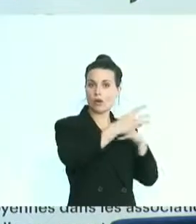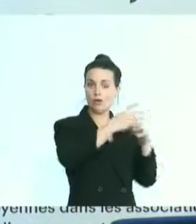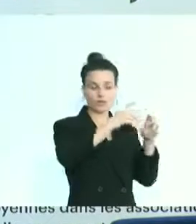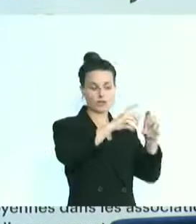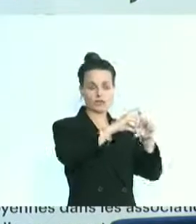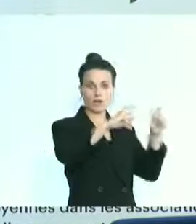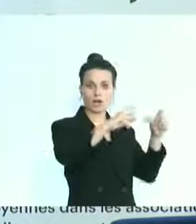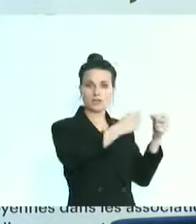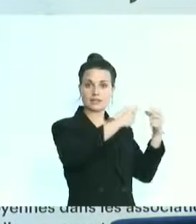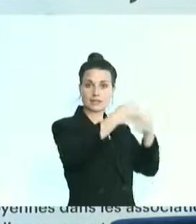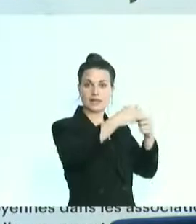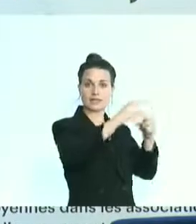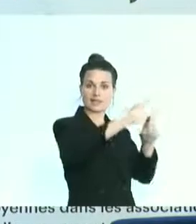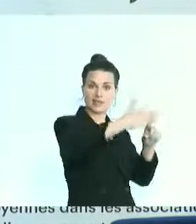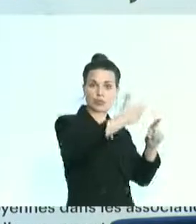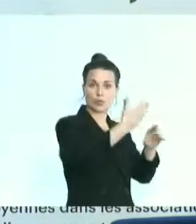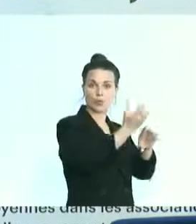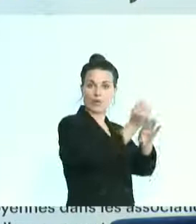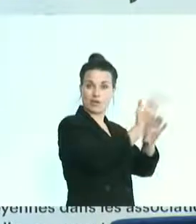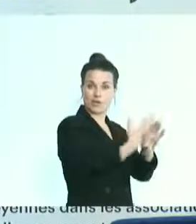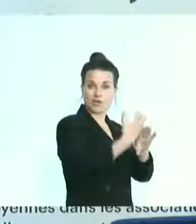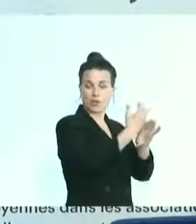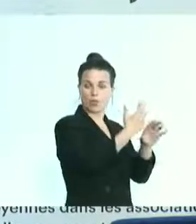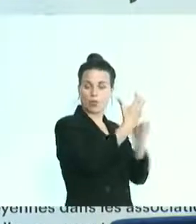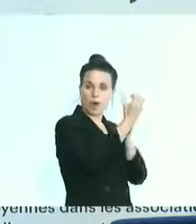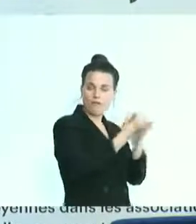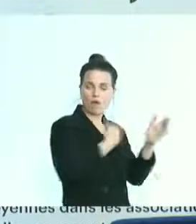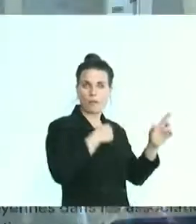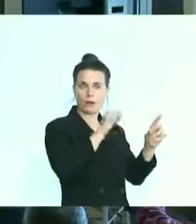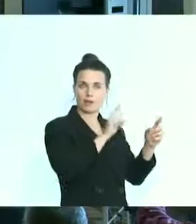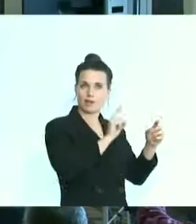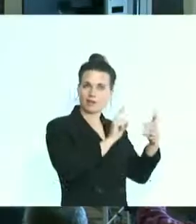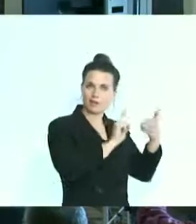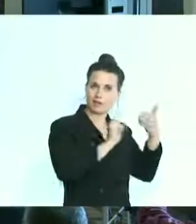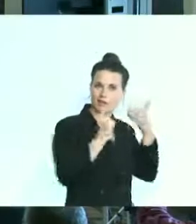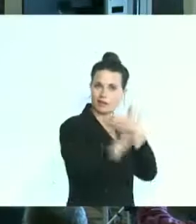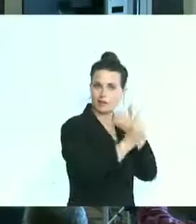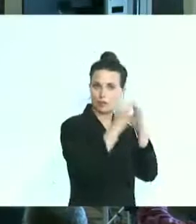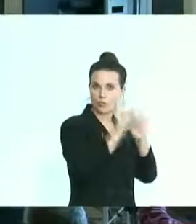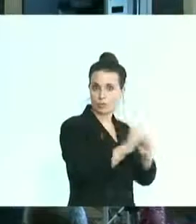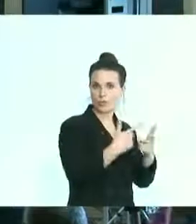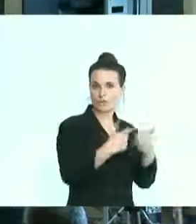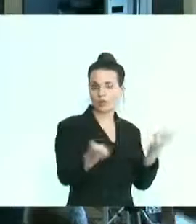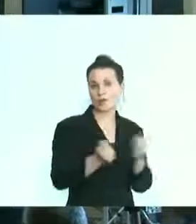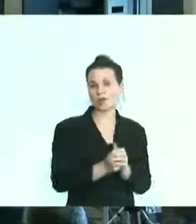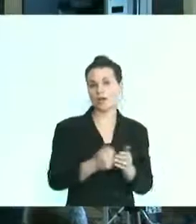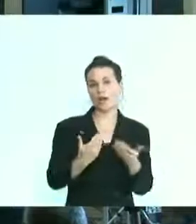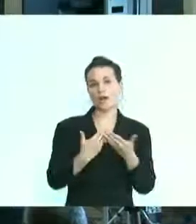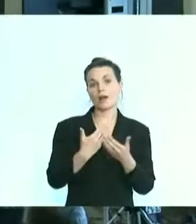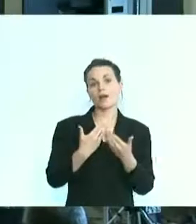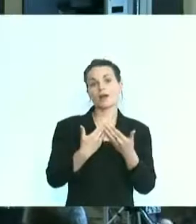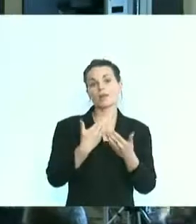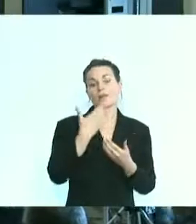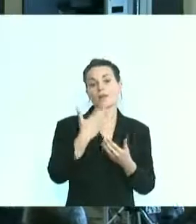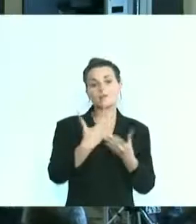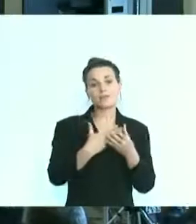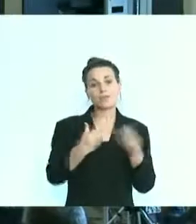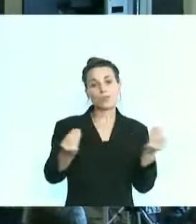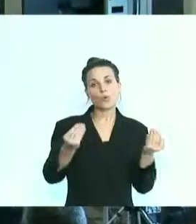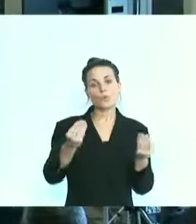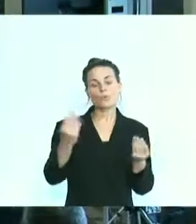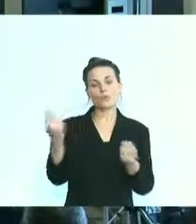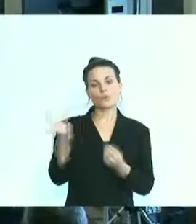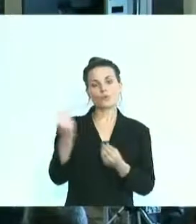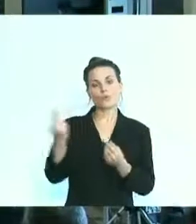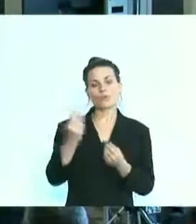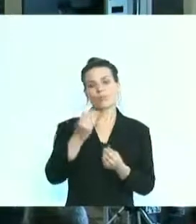simples sur lesquelles on peut avoir une action tout un chacun. Merci beaucoup, mesdames, merci. Et puis, bonne route pour vos projets professionnels maintenant.